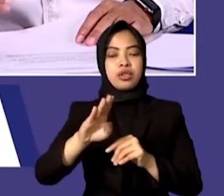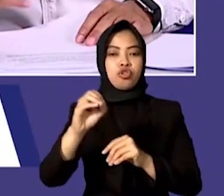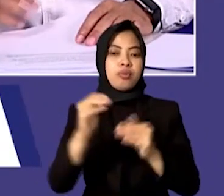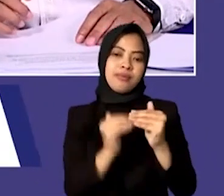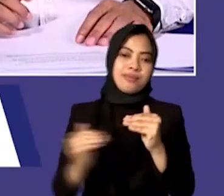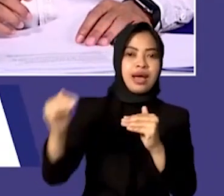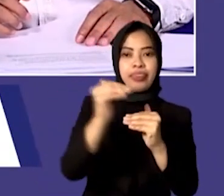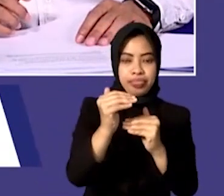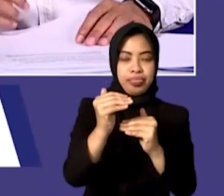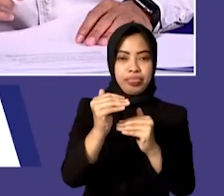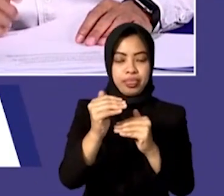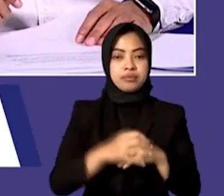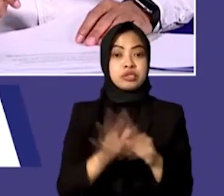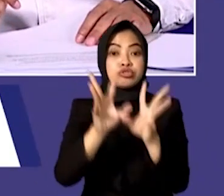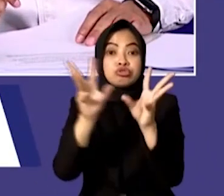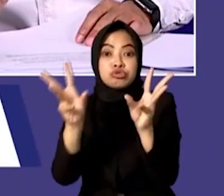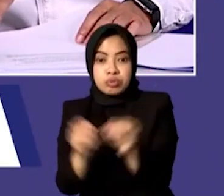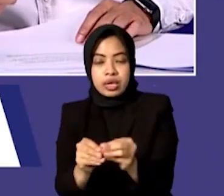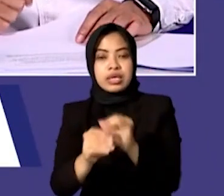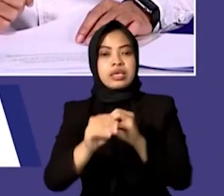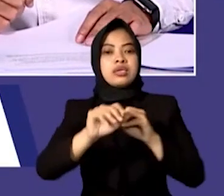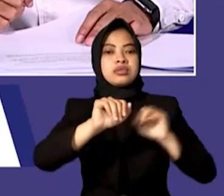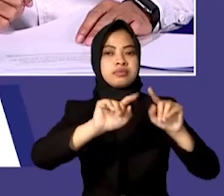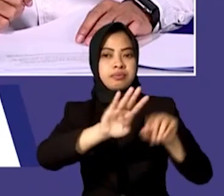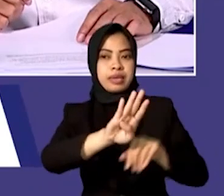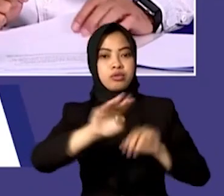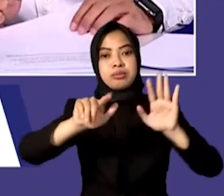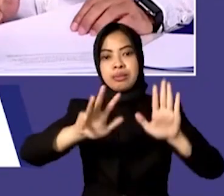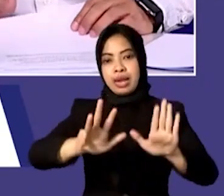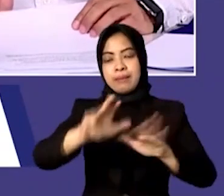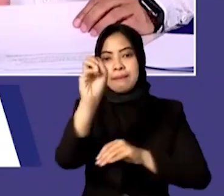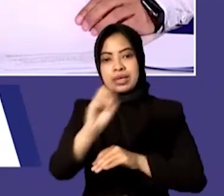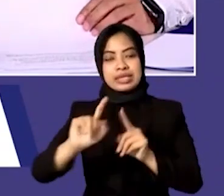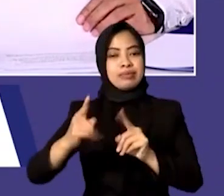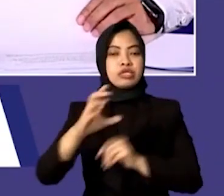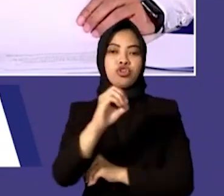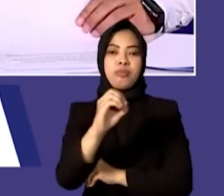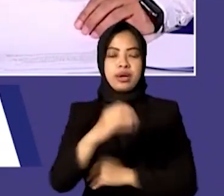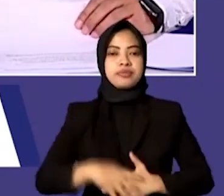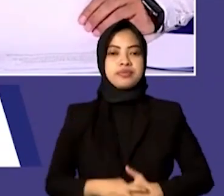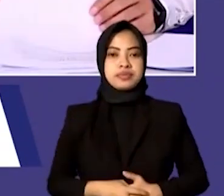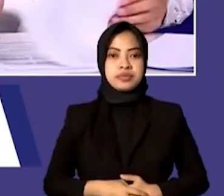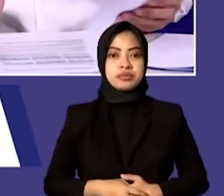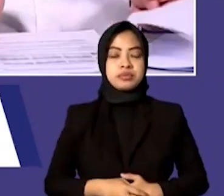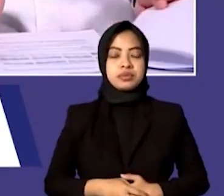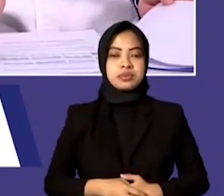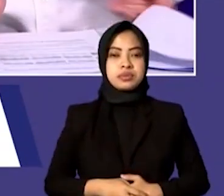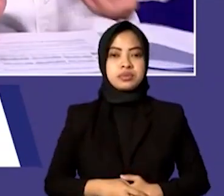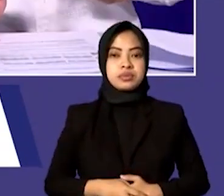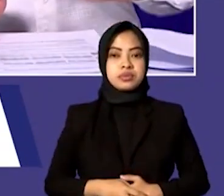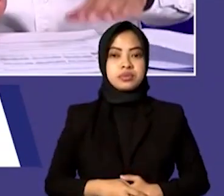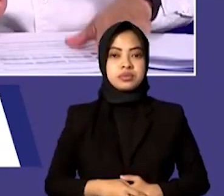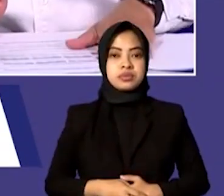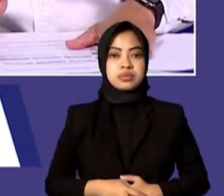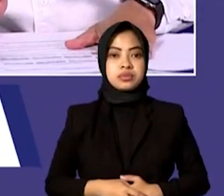dan menjadi 23,9 puluh empat persen pada 11 okt hal ini terjadi